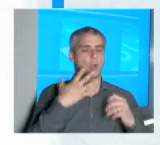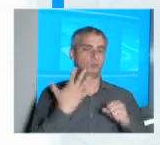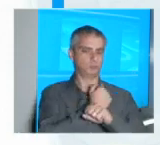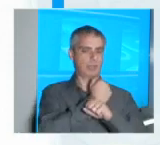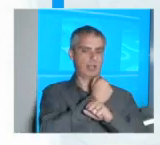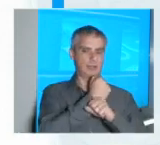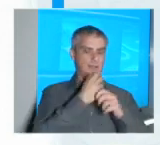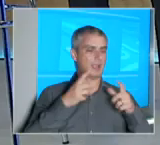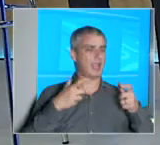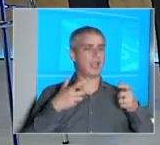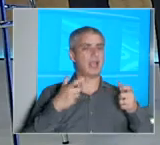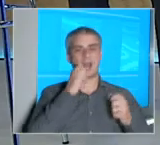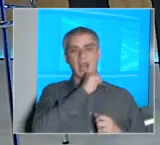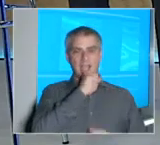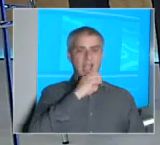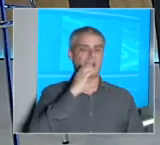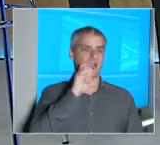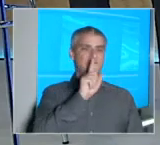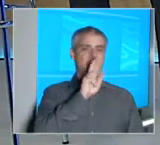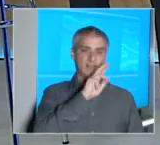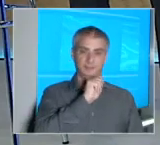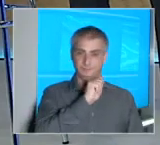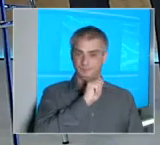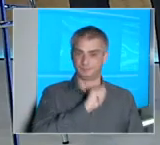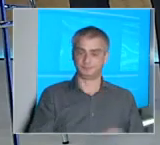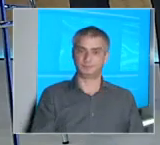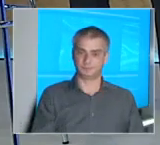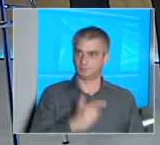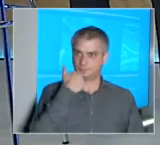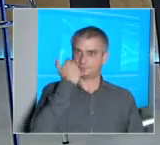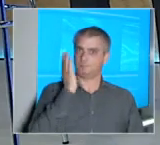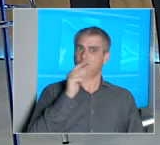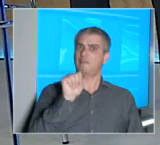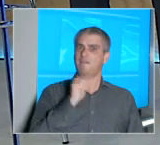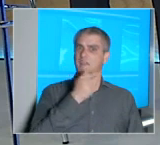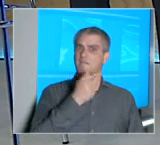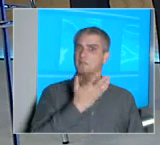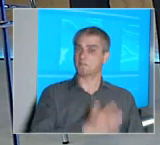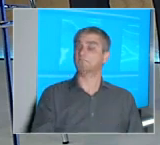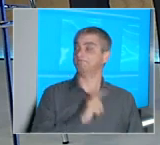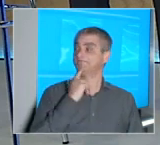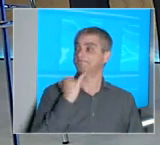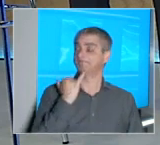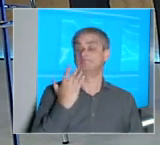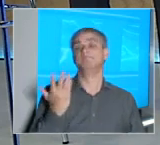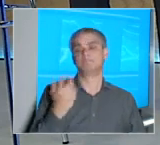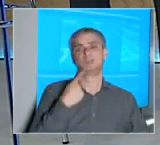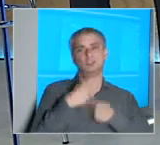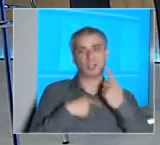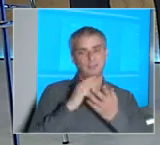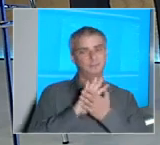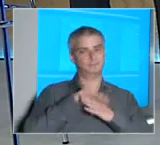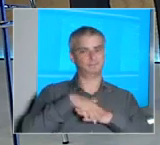מוצלחת בכוורת. כן, באנדרסטייטמנט כזה. התבגר מאוד אביב גפן בשנים האחרונות. כן, טוב, השנים עושות את